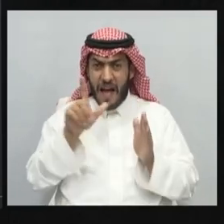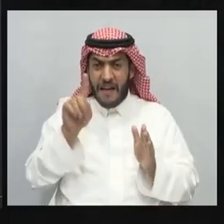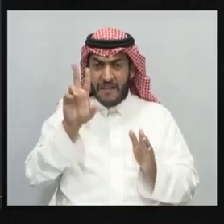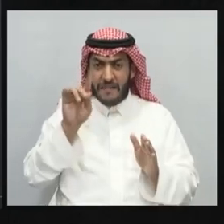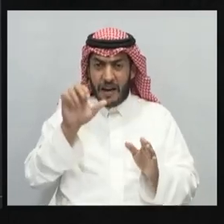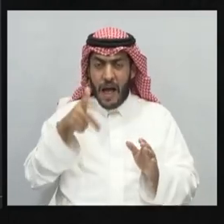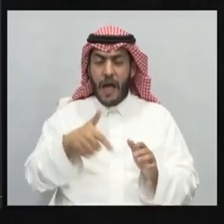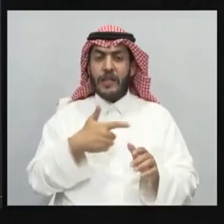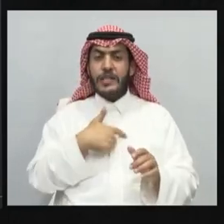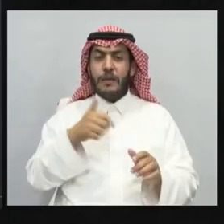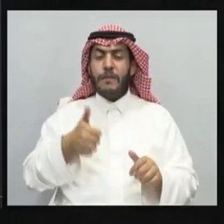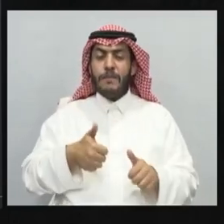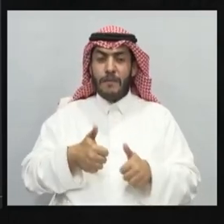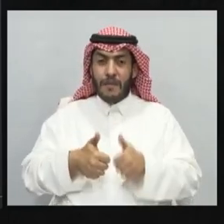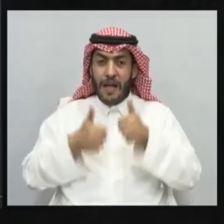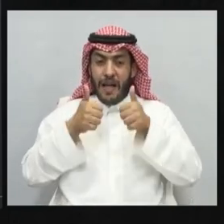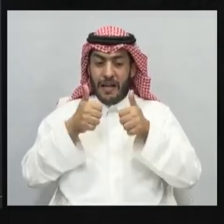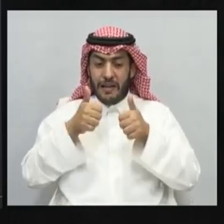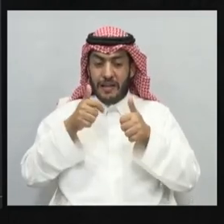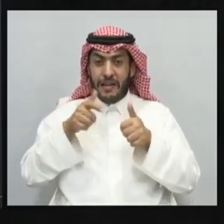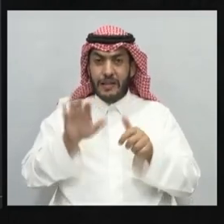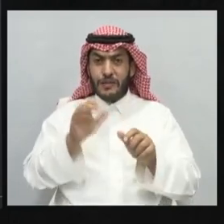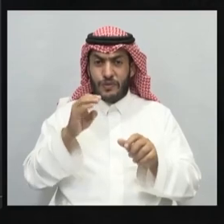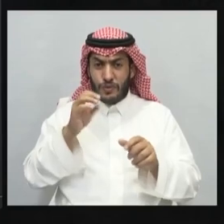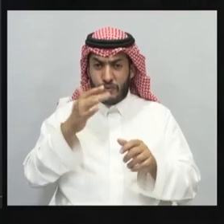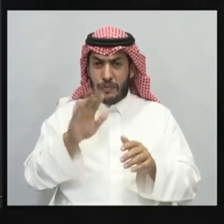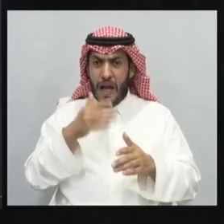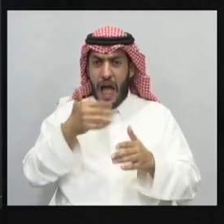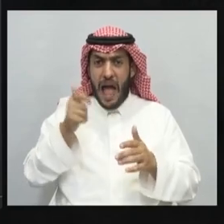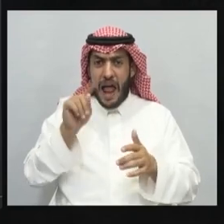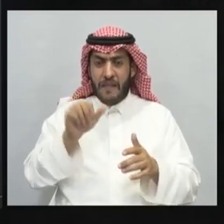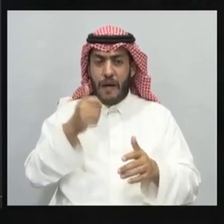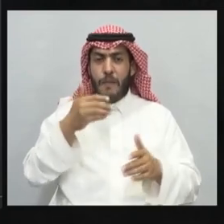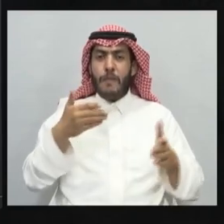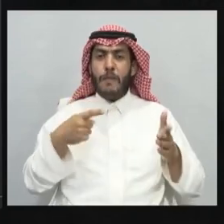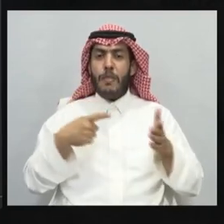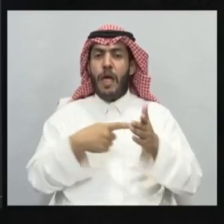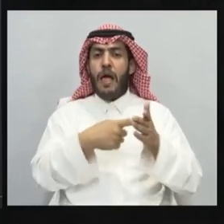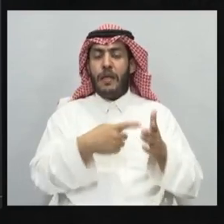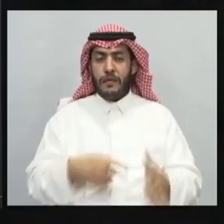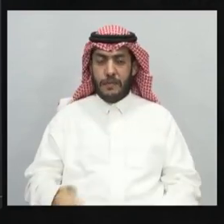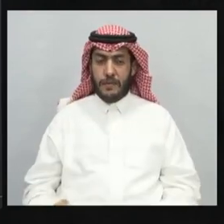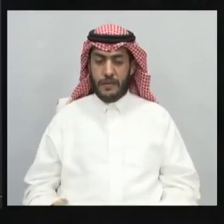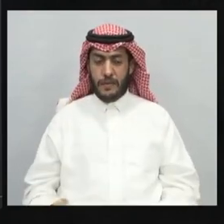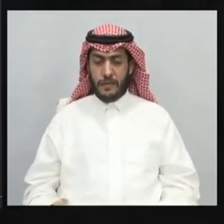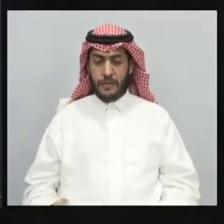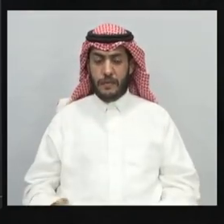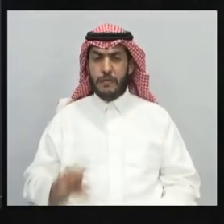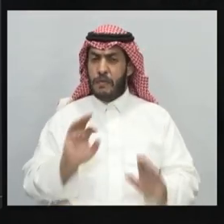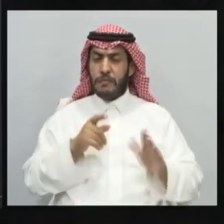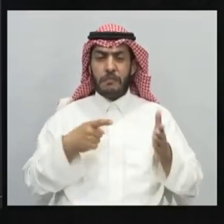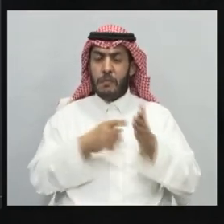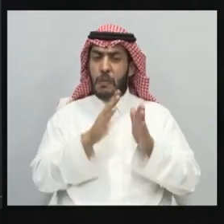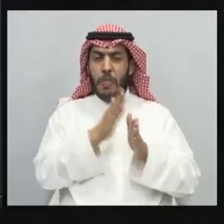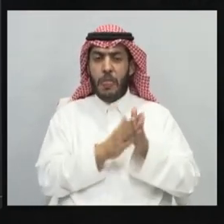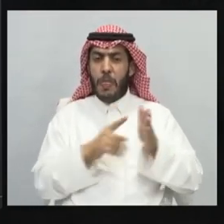الذره هو اللي جعل هذه هذه الجسيمات الفا تنفذ لانها لم تصدم باي